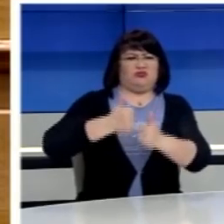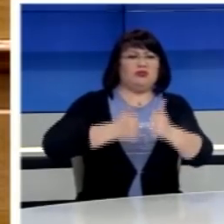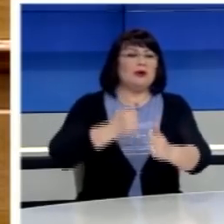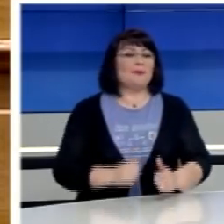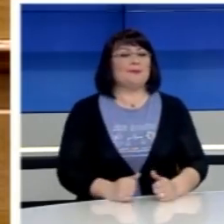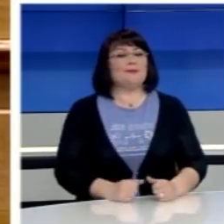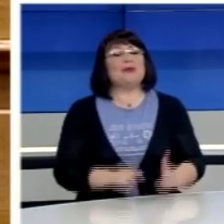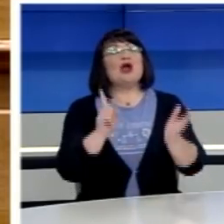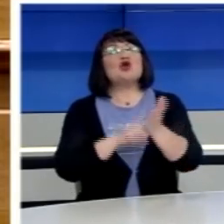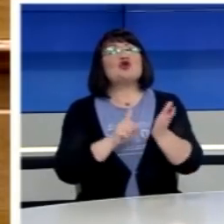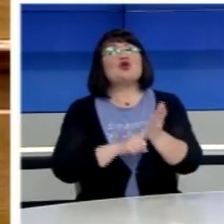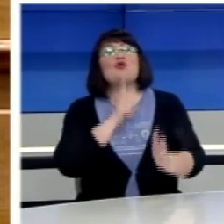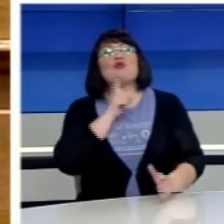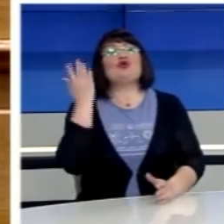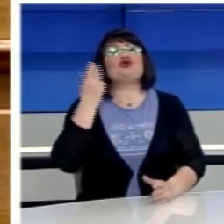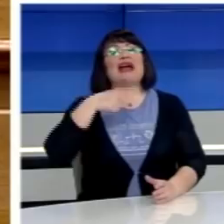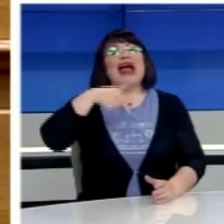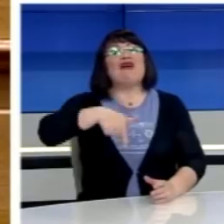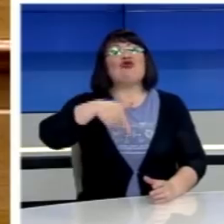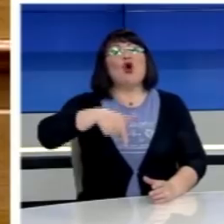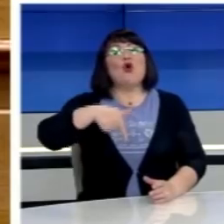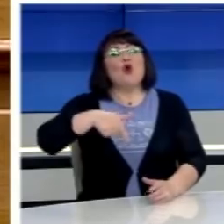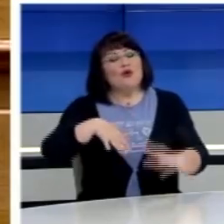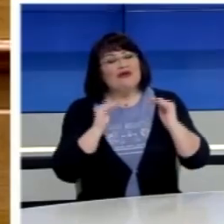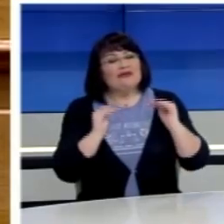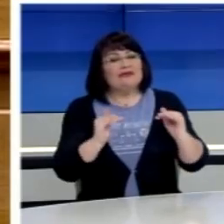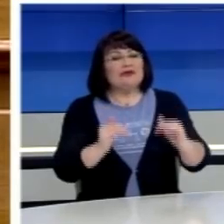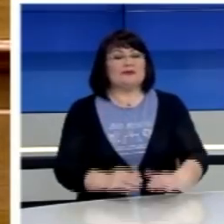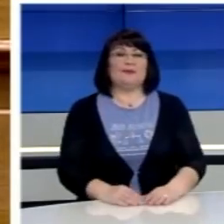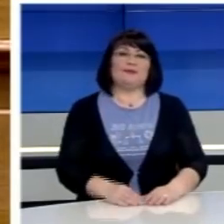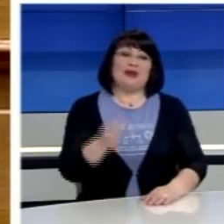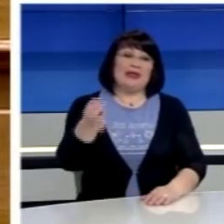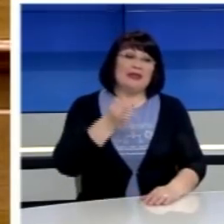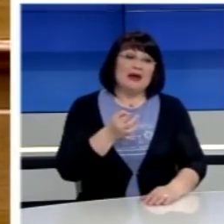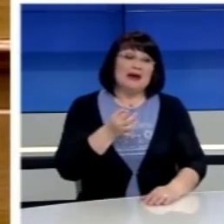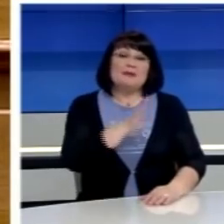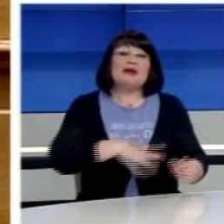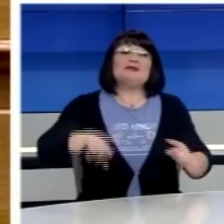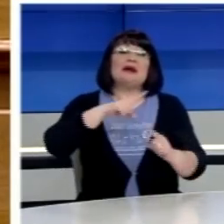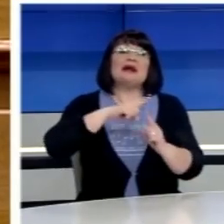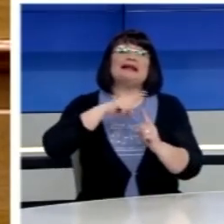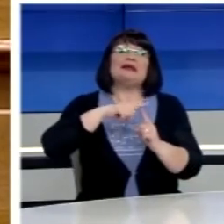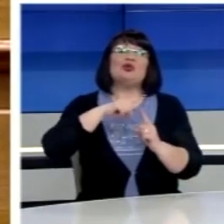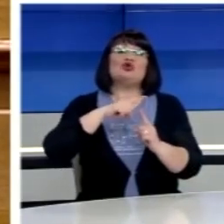περιβόητο νόμο Γαβρόουλου? Εσείς δεν μιλήσατε για πανελλαδικού τύπου εξετάσεις που